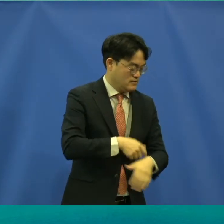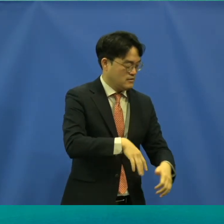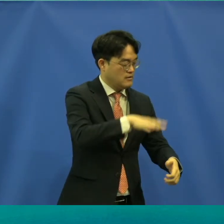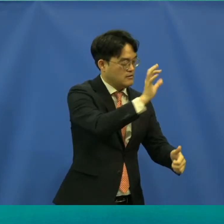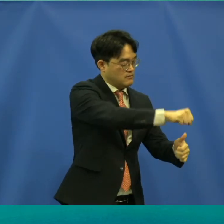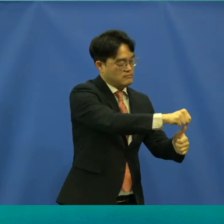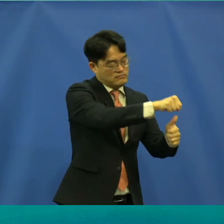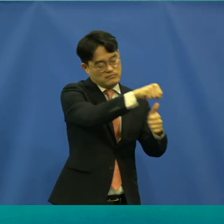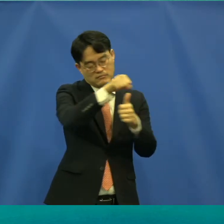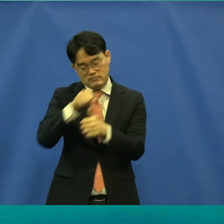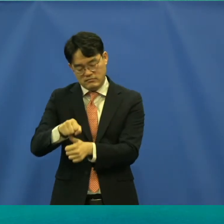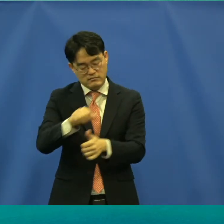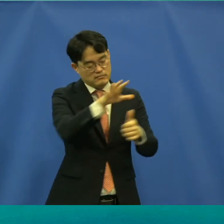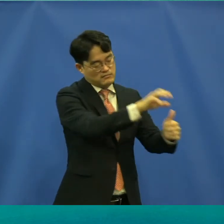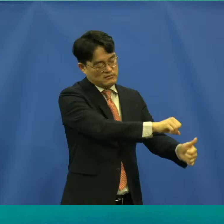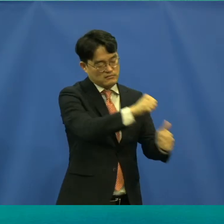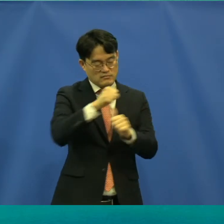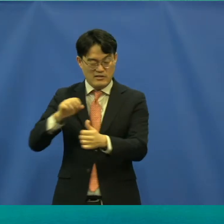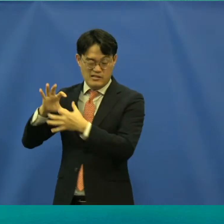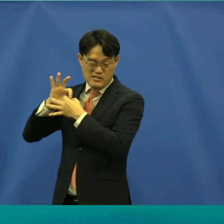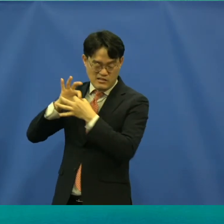계속 말씀하시는 분입니다.